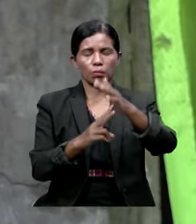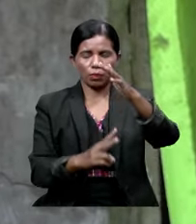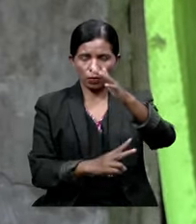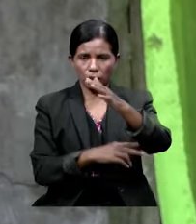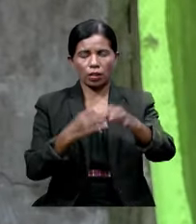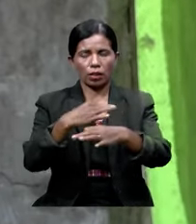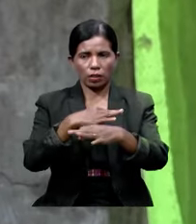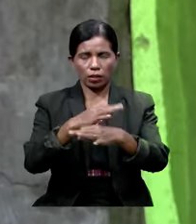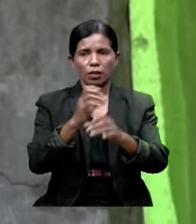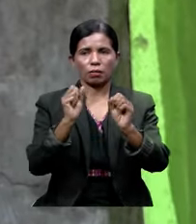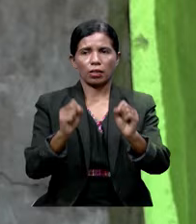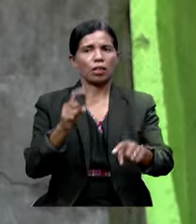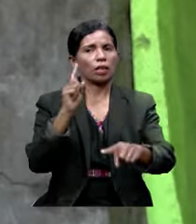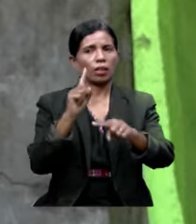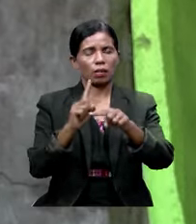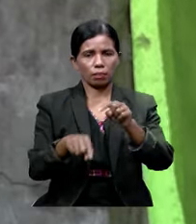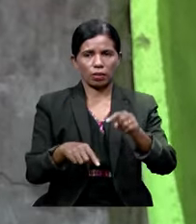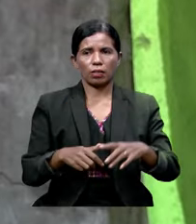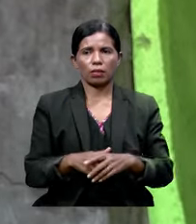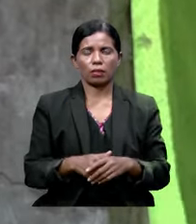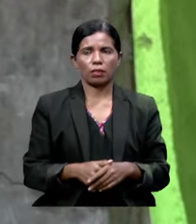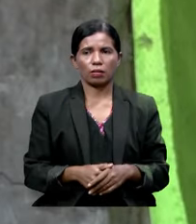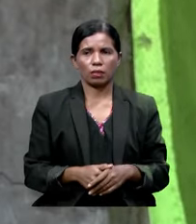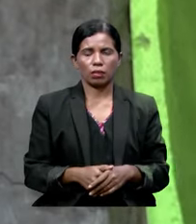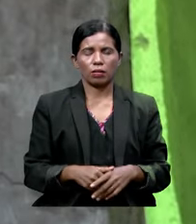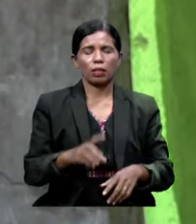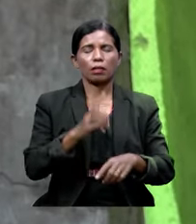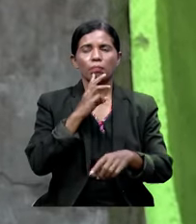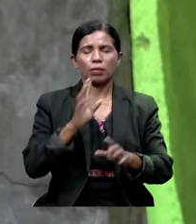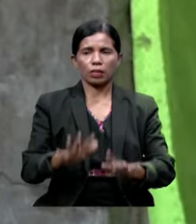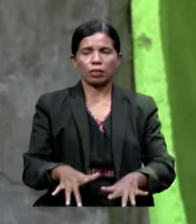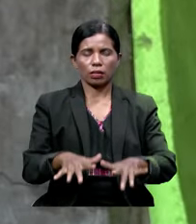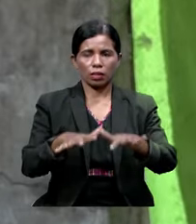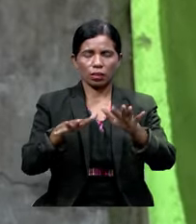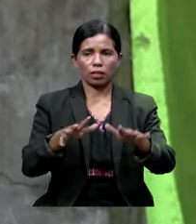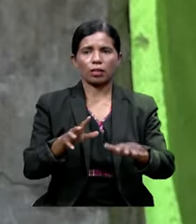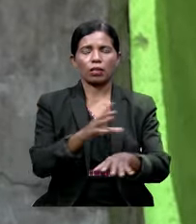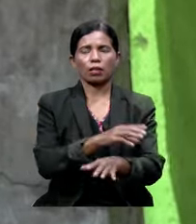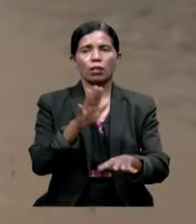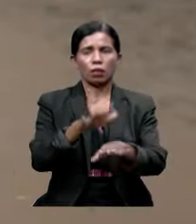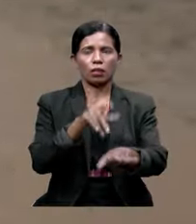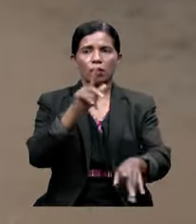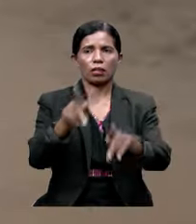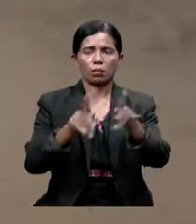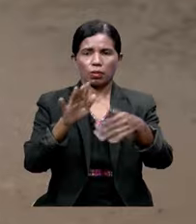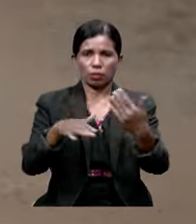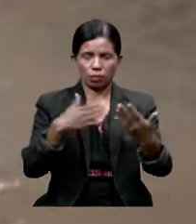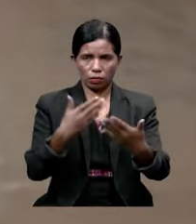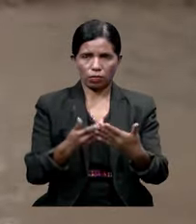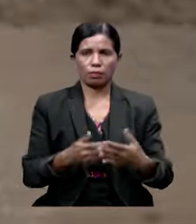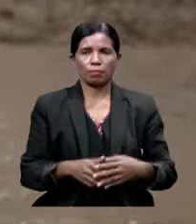hadia para labele a inundação ne ponatang be povo